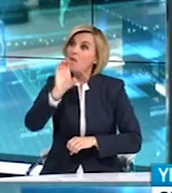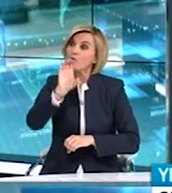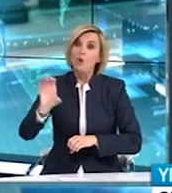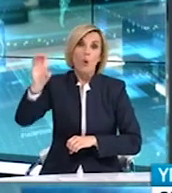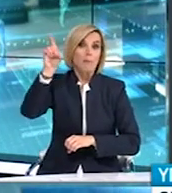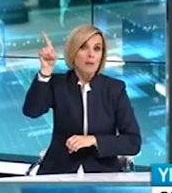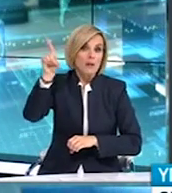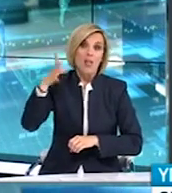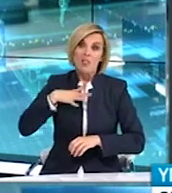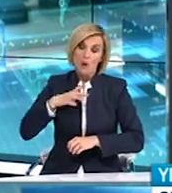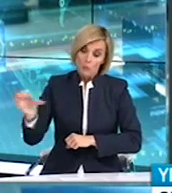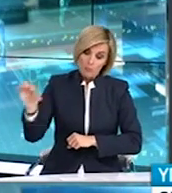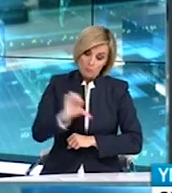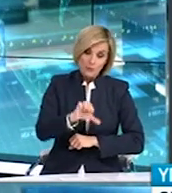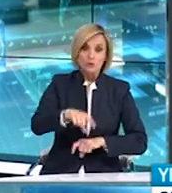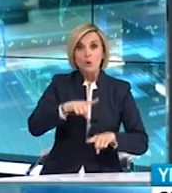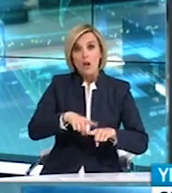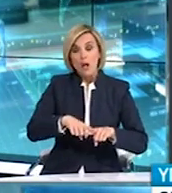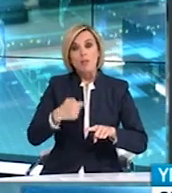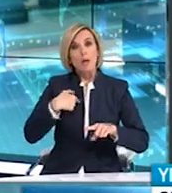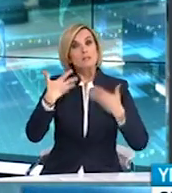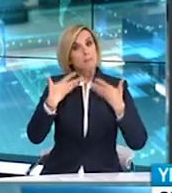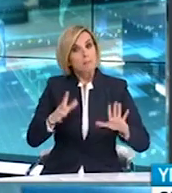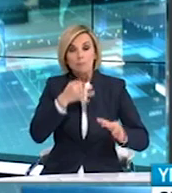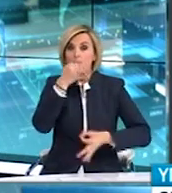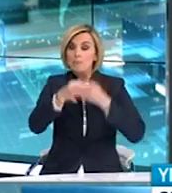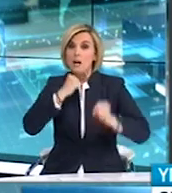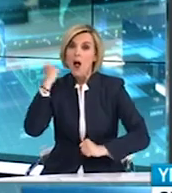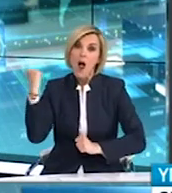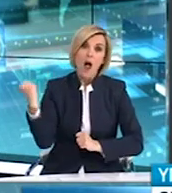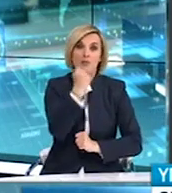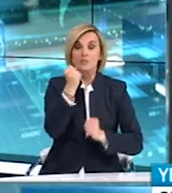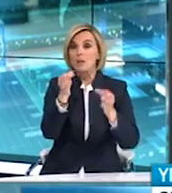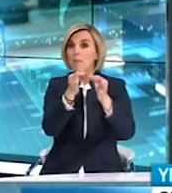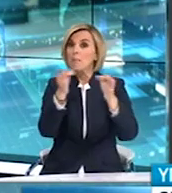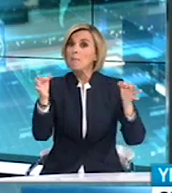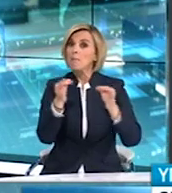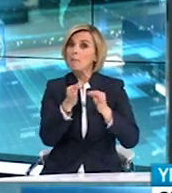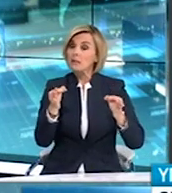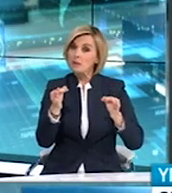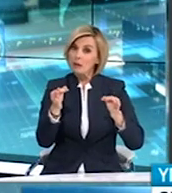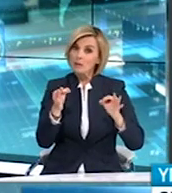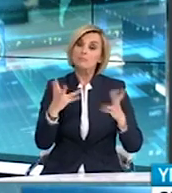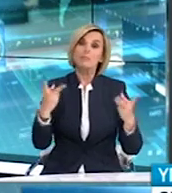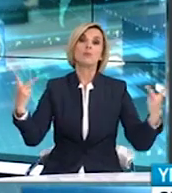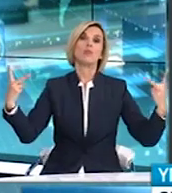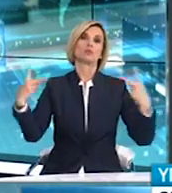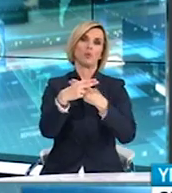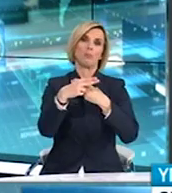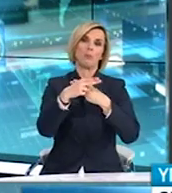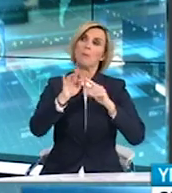Όπως γνωρίζετε, ανάμεσα στα αυστηρά μέτρα που έχουν ληφθεί για την αποφυγή εξάπλωσης του κορονοϊού και προστασίας των πολιτών, είναι η διακοπή